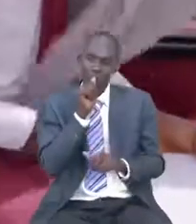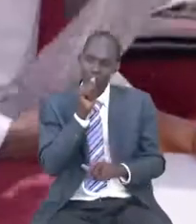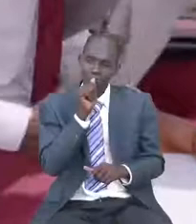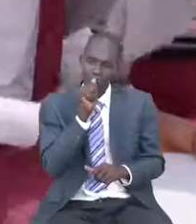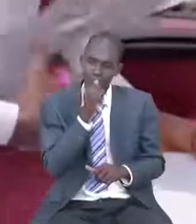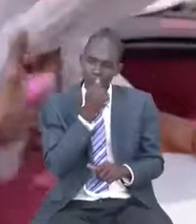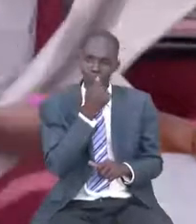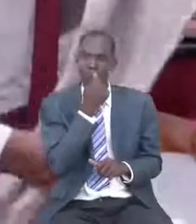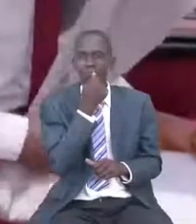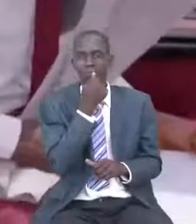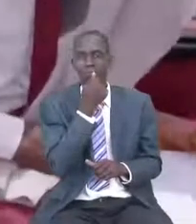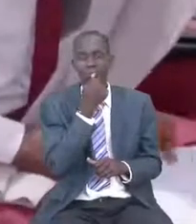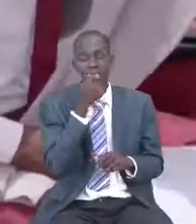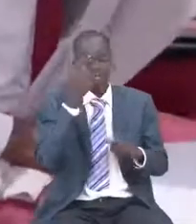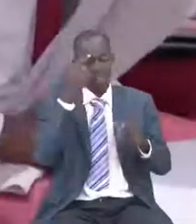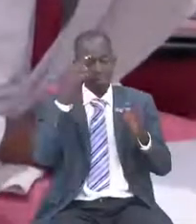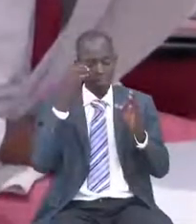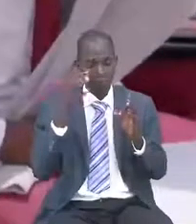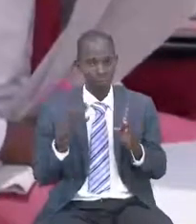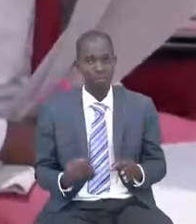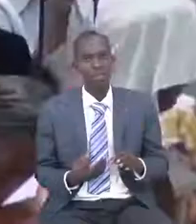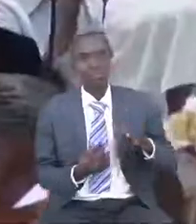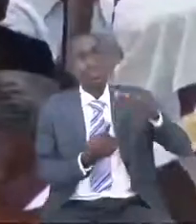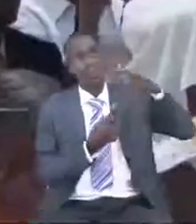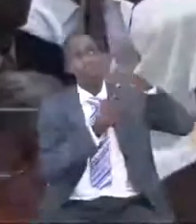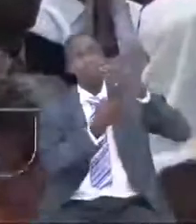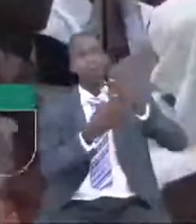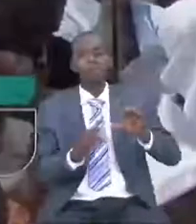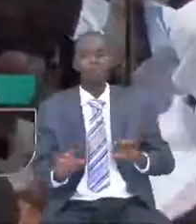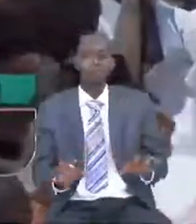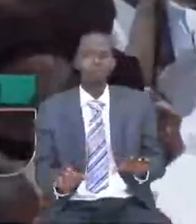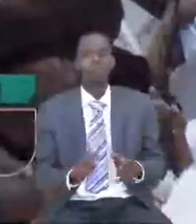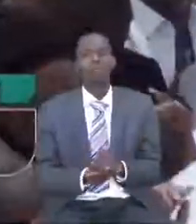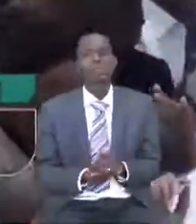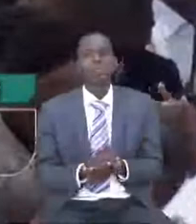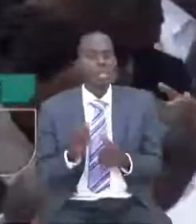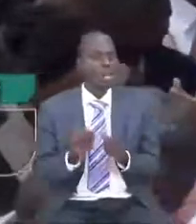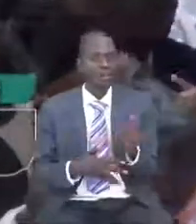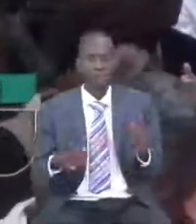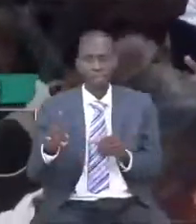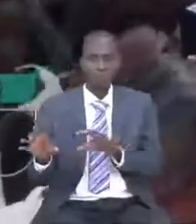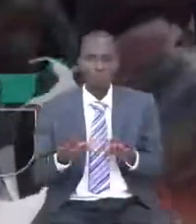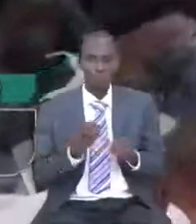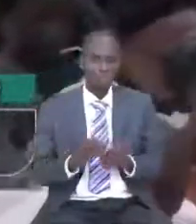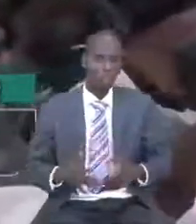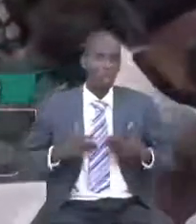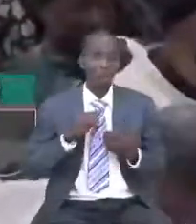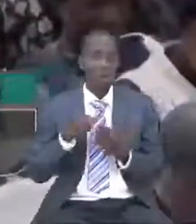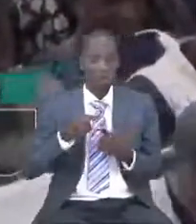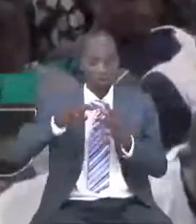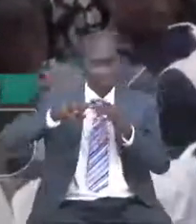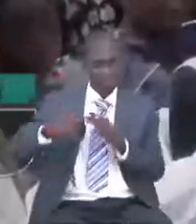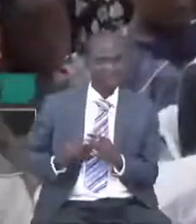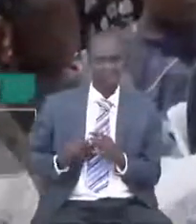détermine la performance maximale. Tout ce que nous faisons dans la vie, quand vous commencez à le faire,